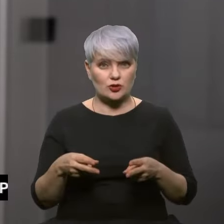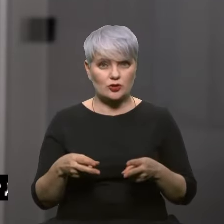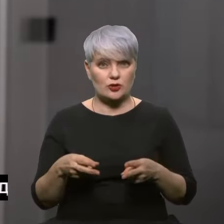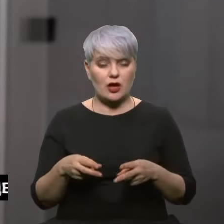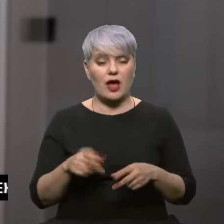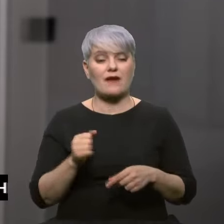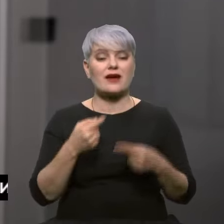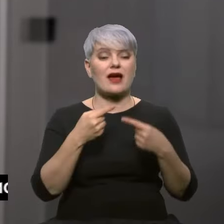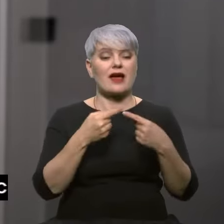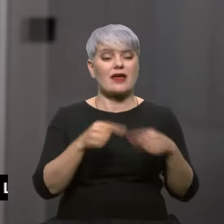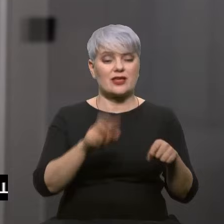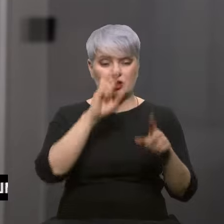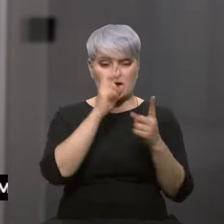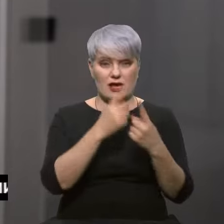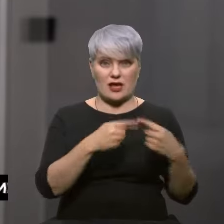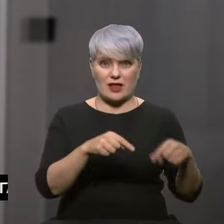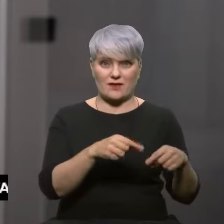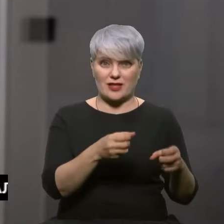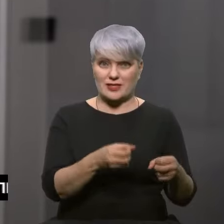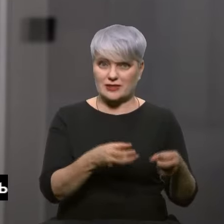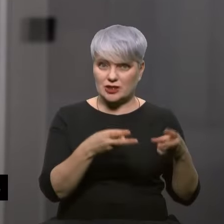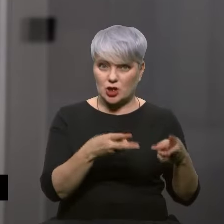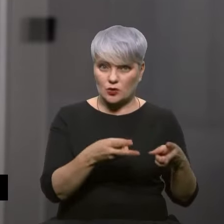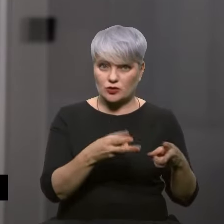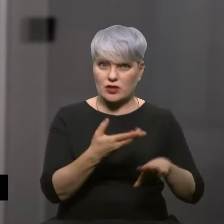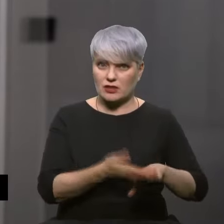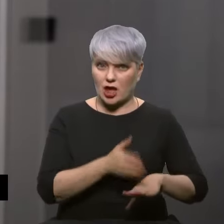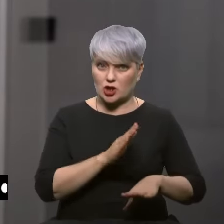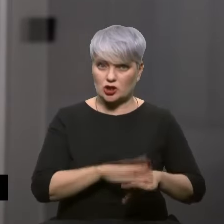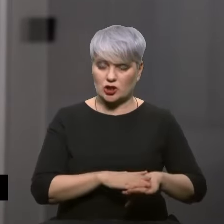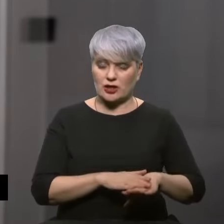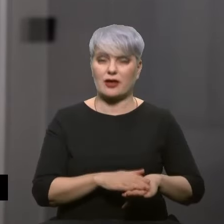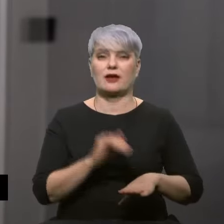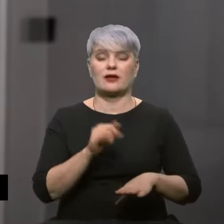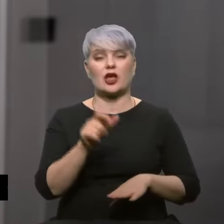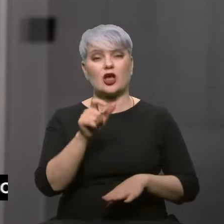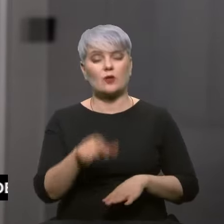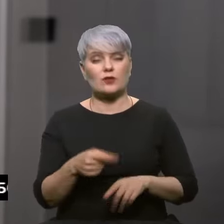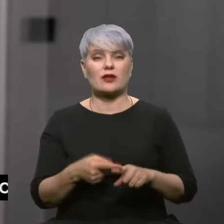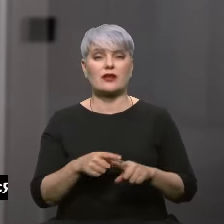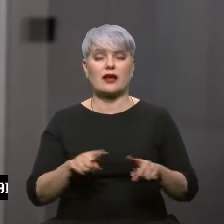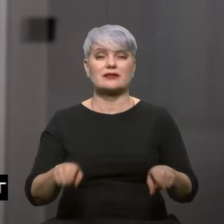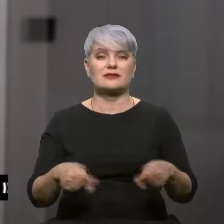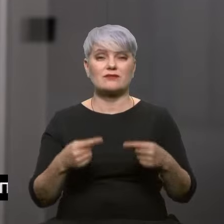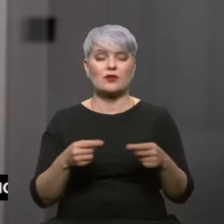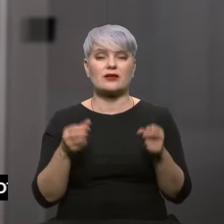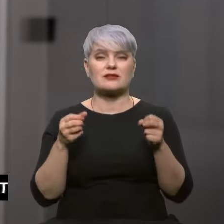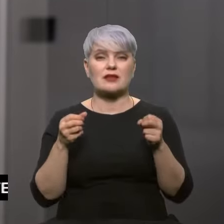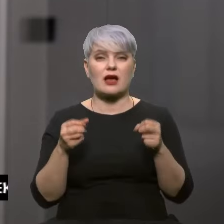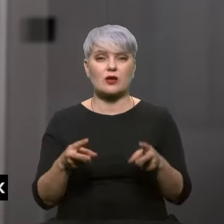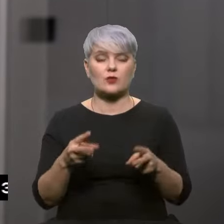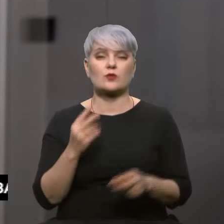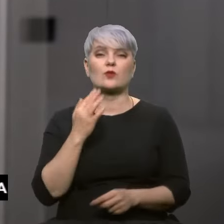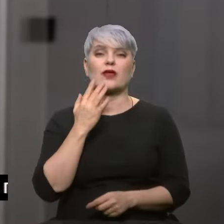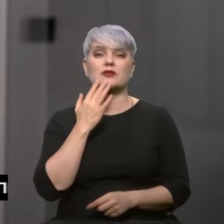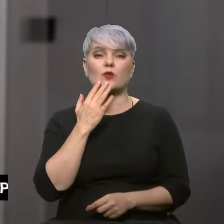за законодавством України вважається тяжким, та людина, яка створює загрозу національним інтересам та безпеці України. А